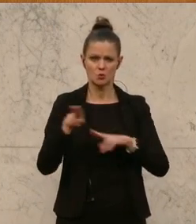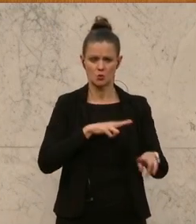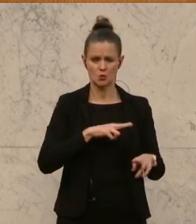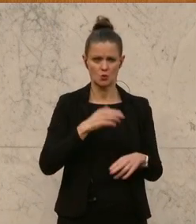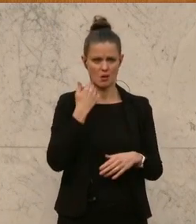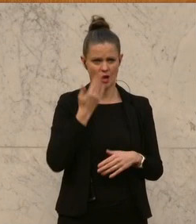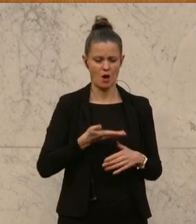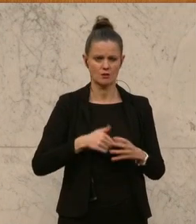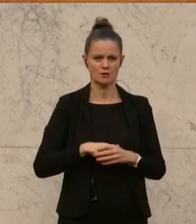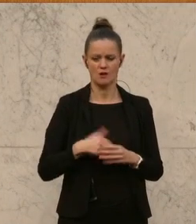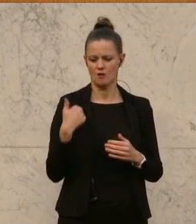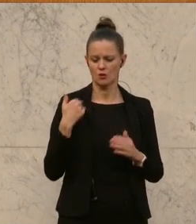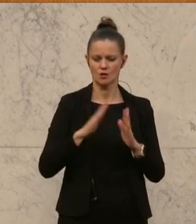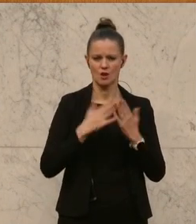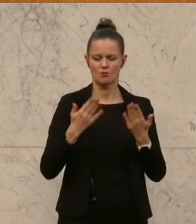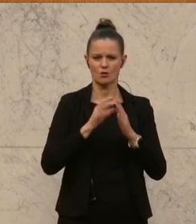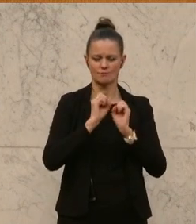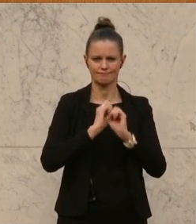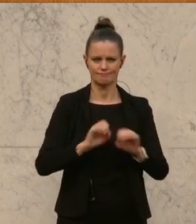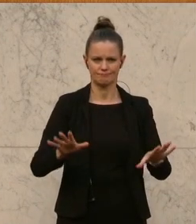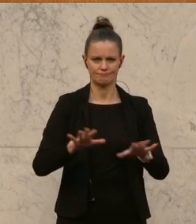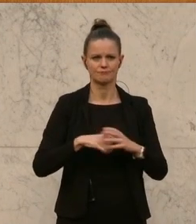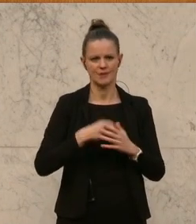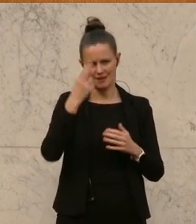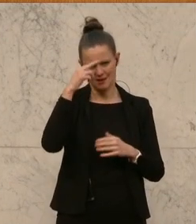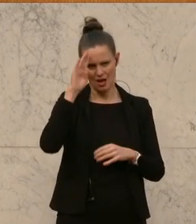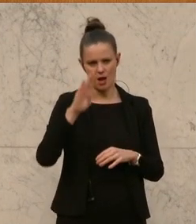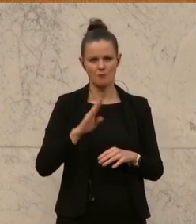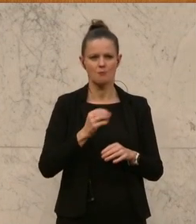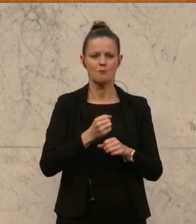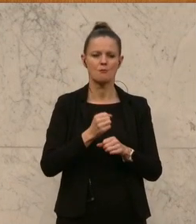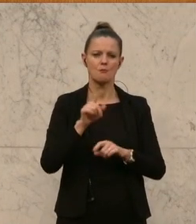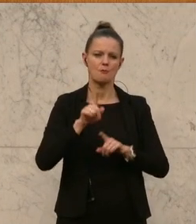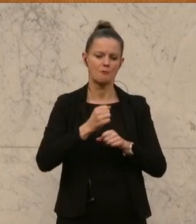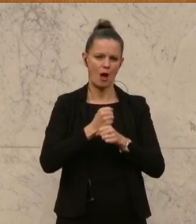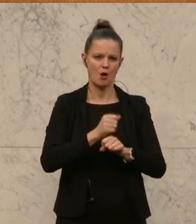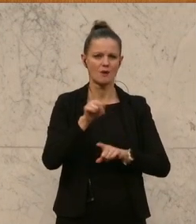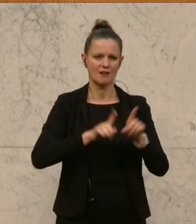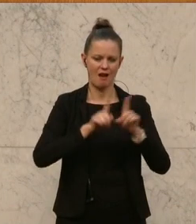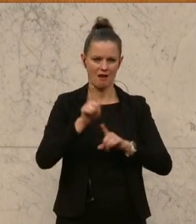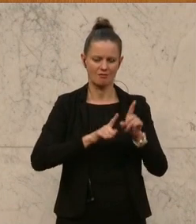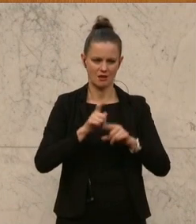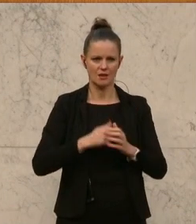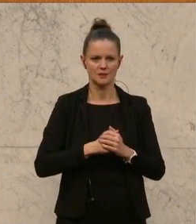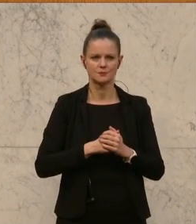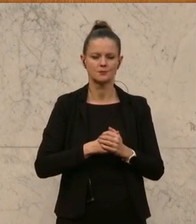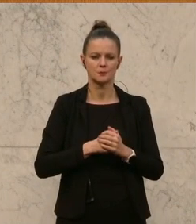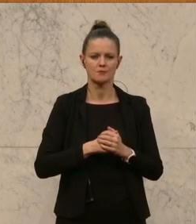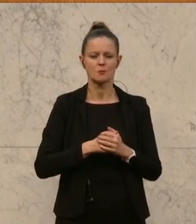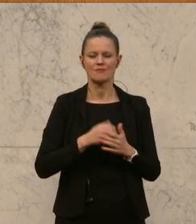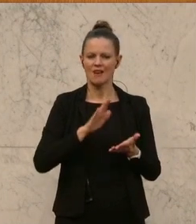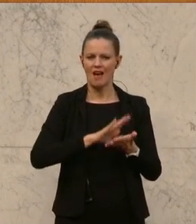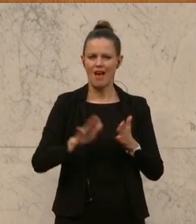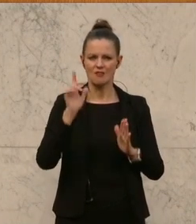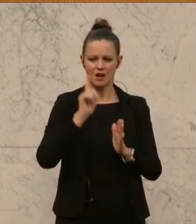Buch erschienen von Gerhard Baumgartner und Herbert Brettl unter dem Titel »Einfach weg, Roma-Siedlungen im Burgenland«, der